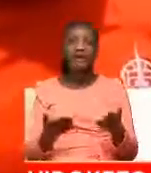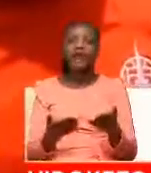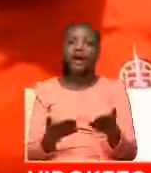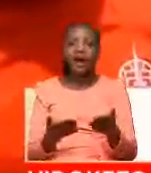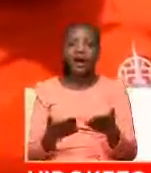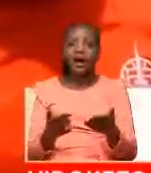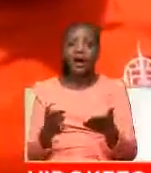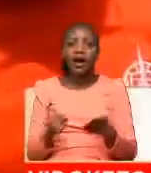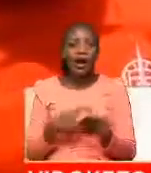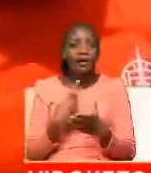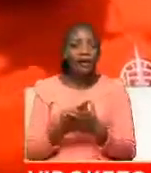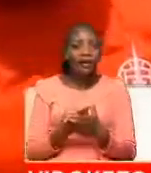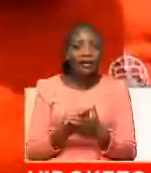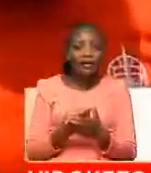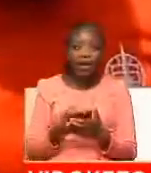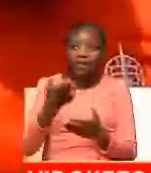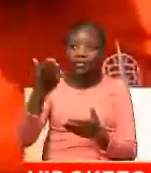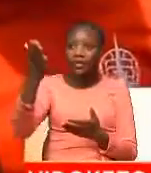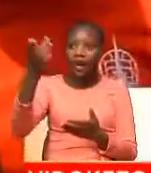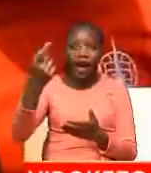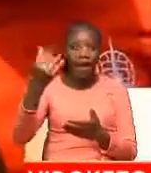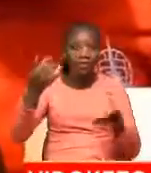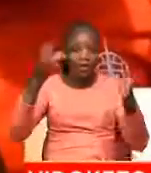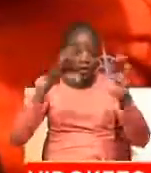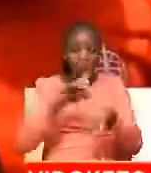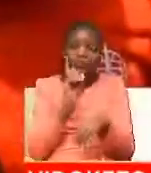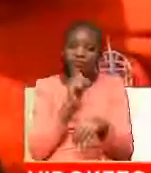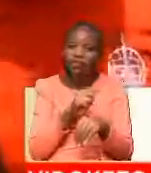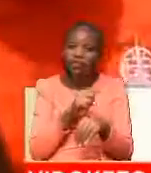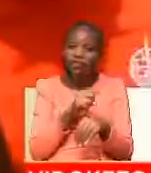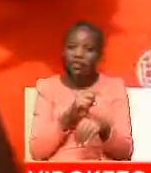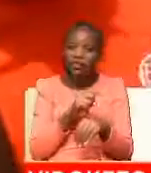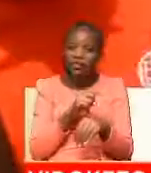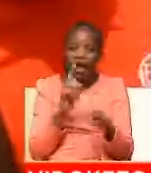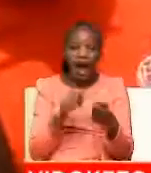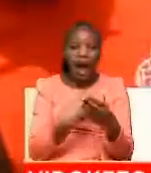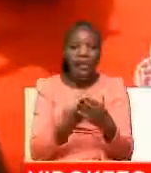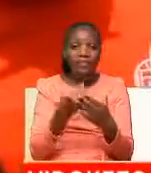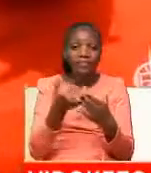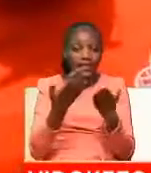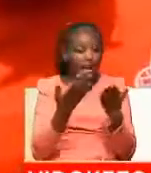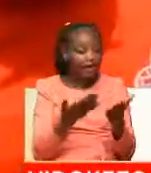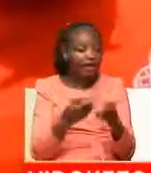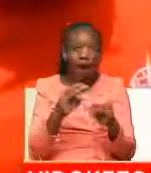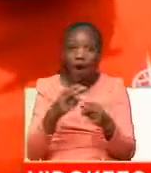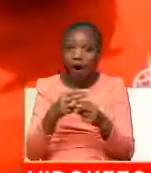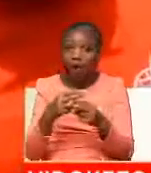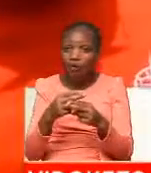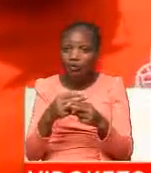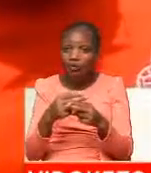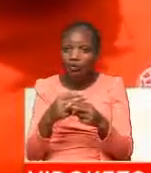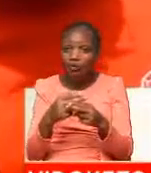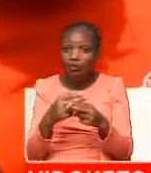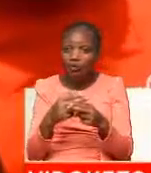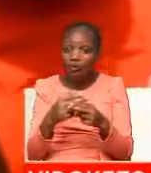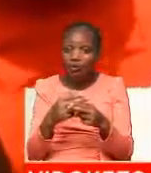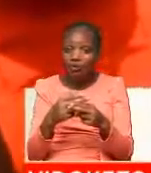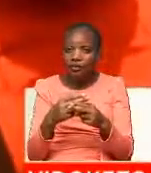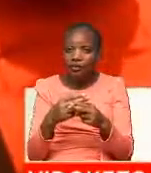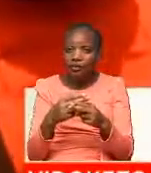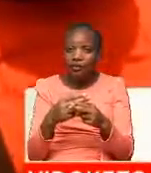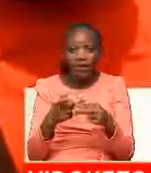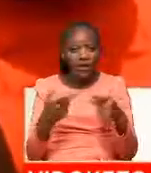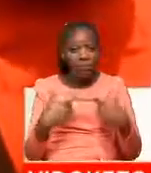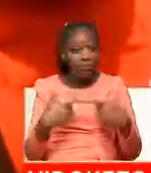huko Ugunja kambi kubwa. Sasa wameleta hapa karibu watu karibu dori tatu wameleta